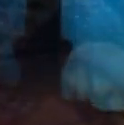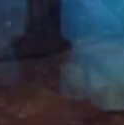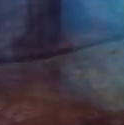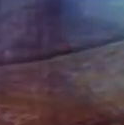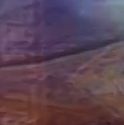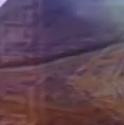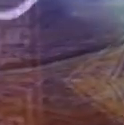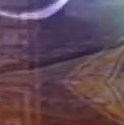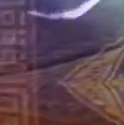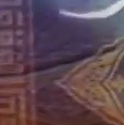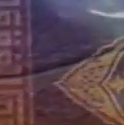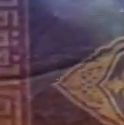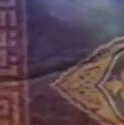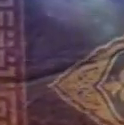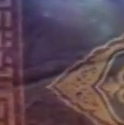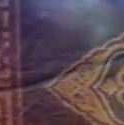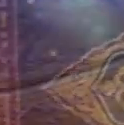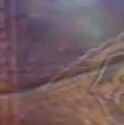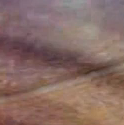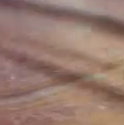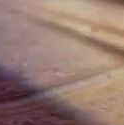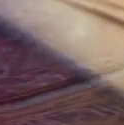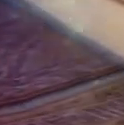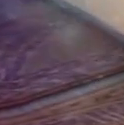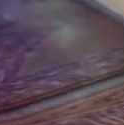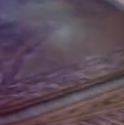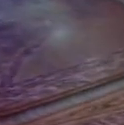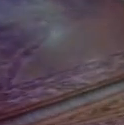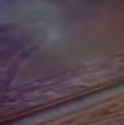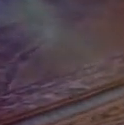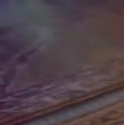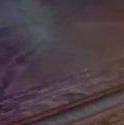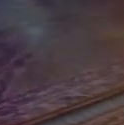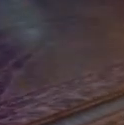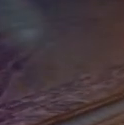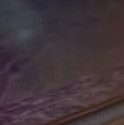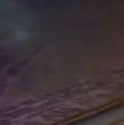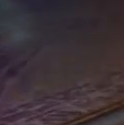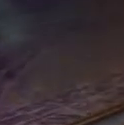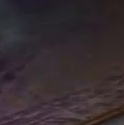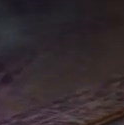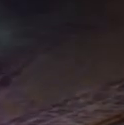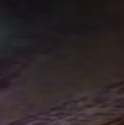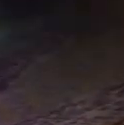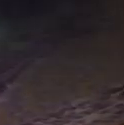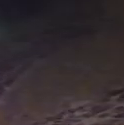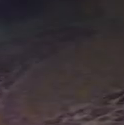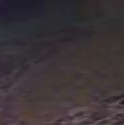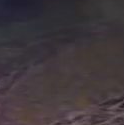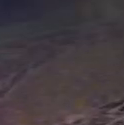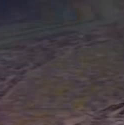اغتسل فمات. فقال صلى الله عليه وسلم: قتلوه قتلهم